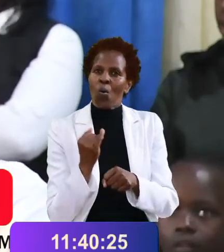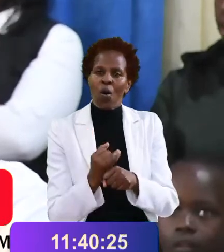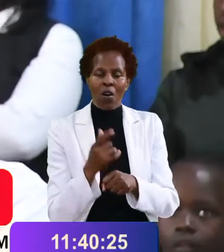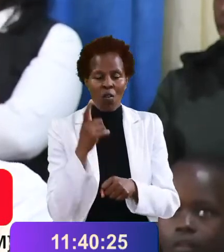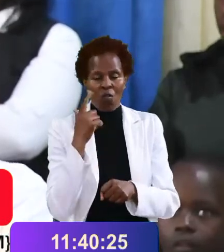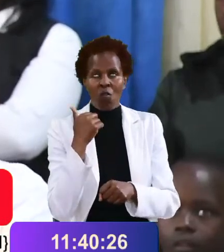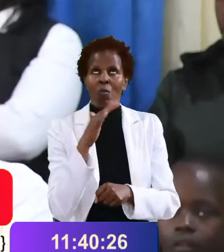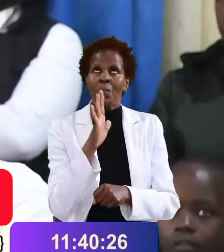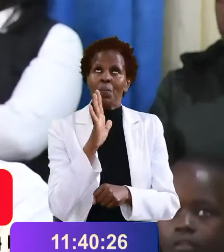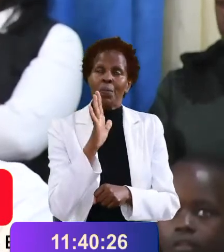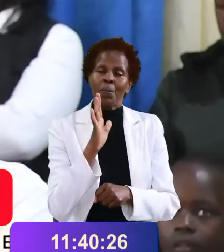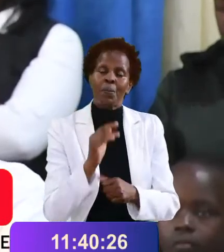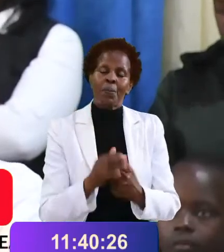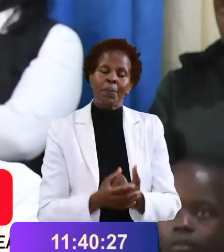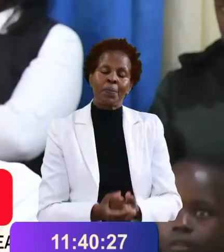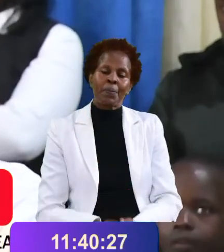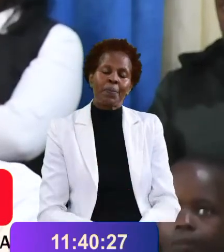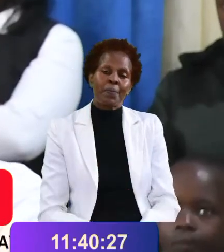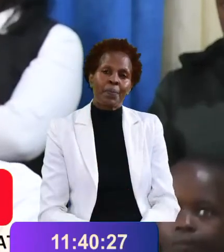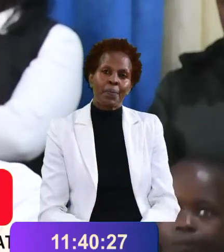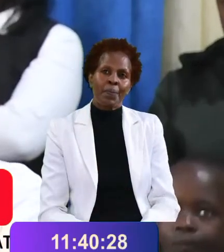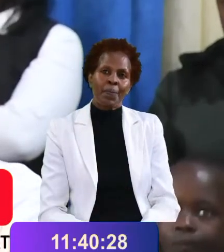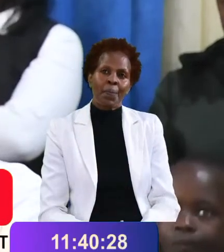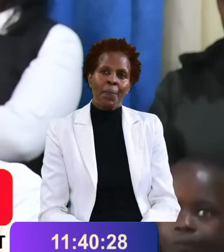fanya kazi kazi ya Bwana.